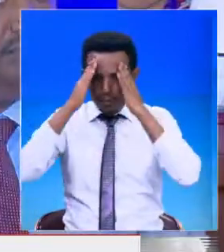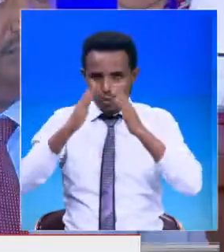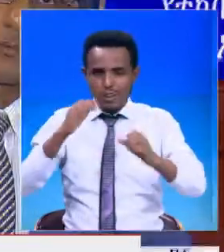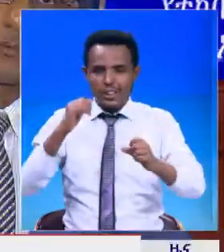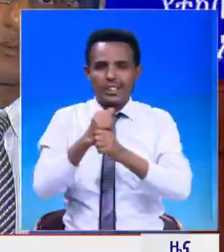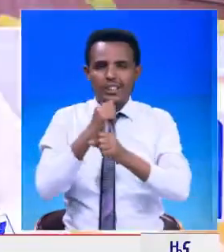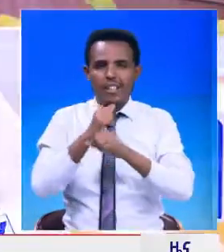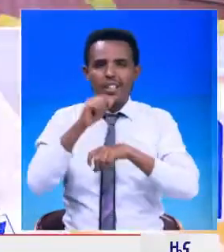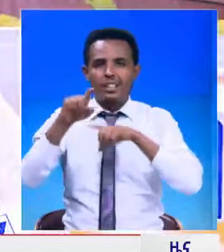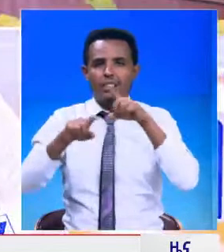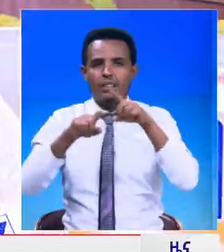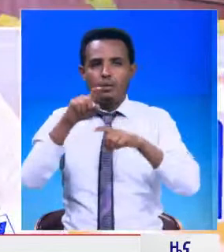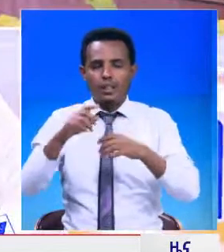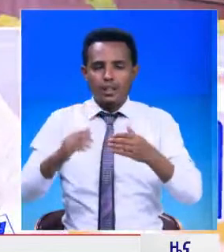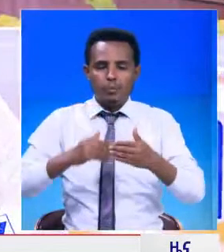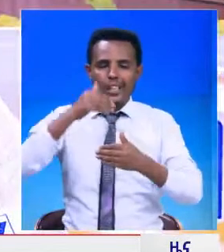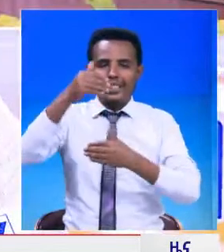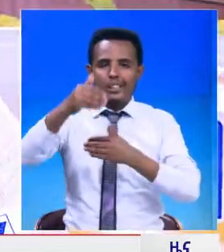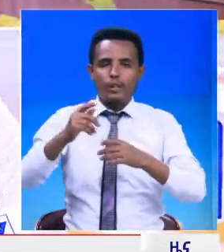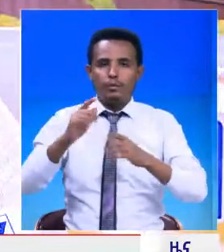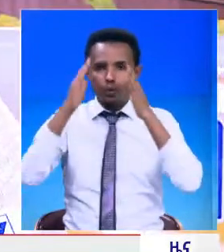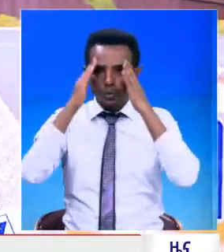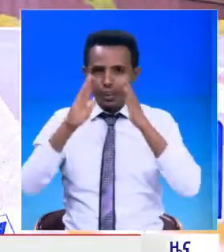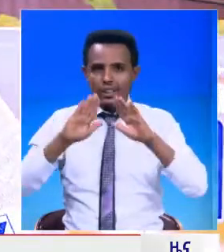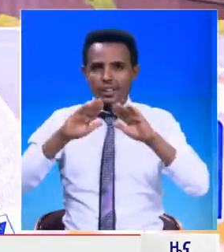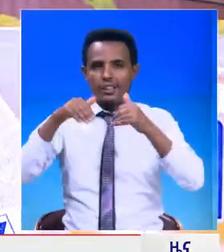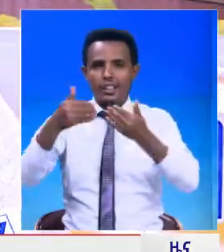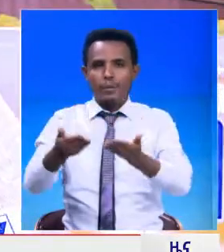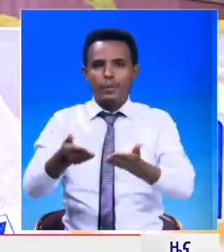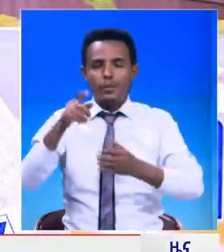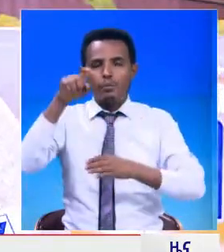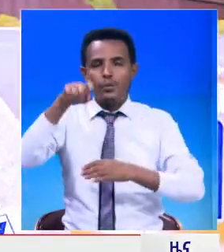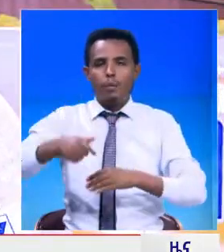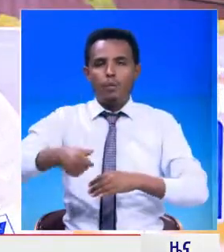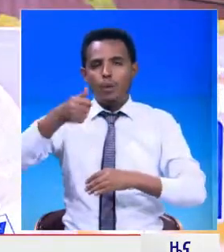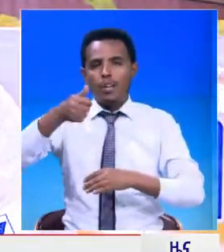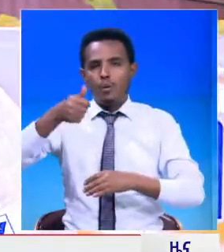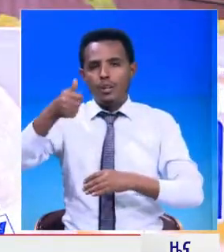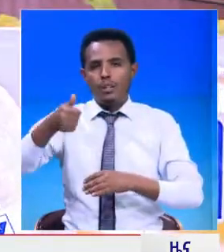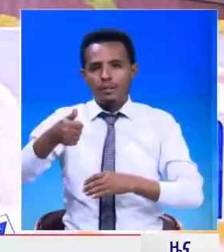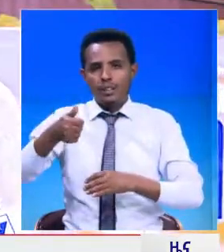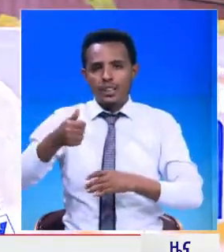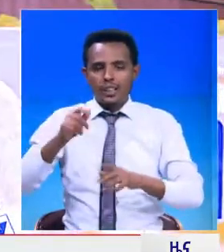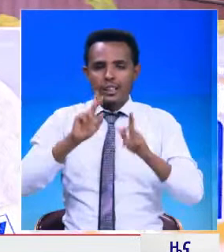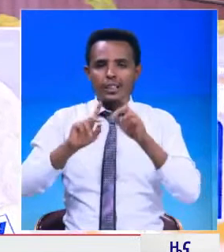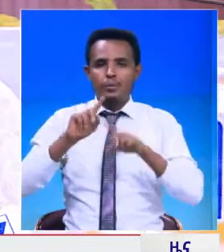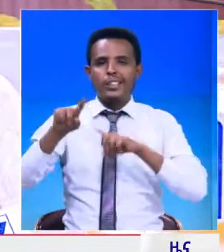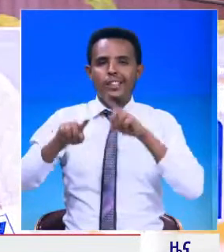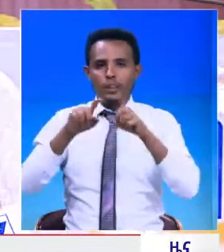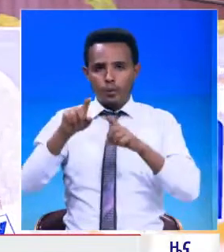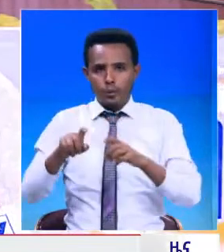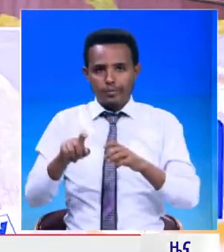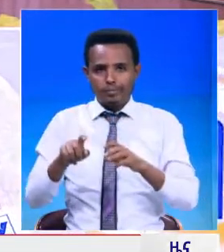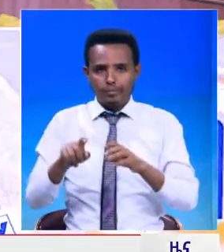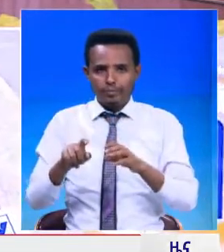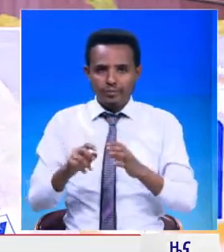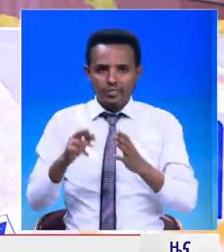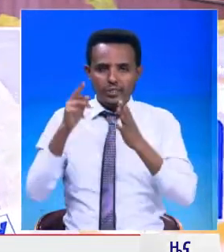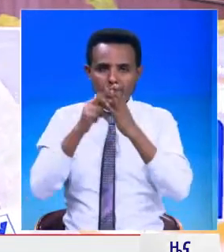እንዲሰራ ጠይቋል። በቀጣይም ትኩረት ሊሰጥባቸው የሚገቡ ዋና ዋና የህዝብ ጥያቄዎችም